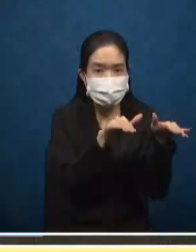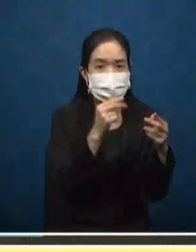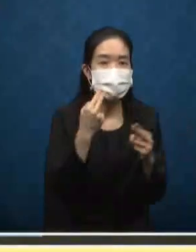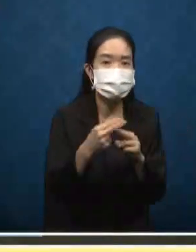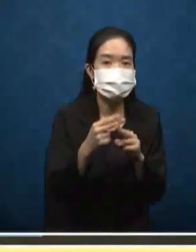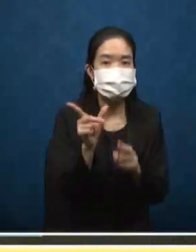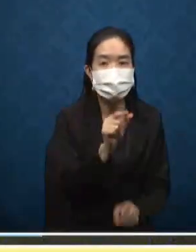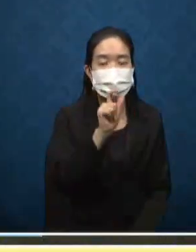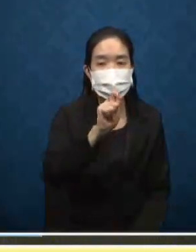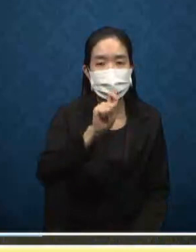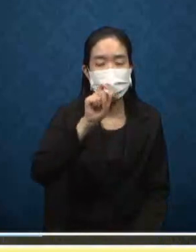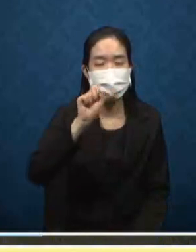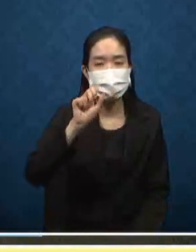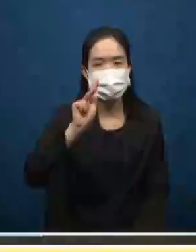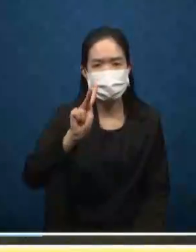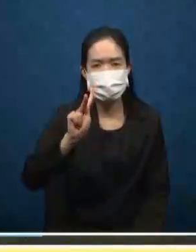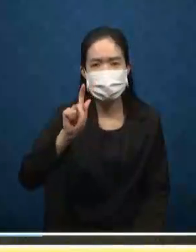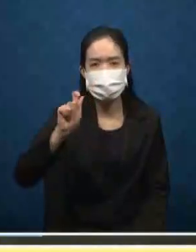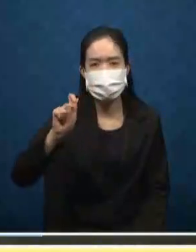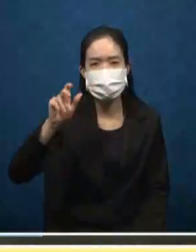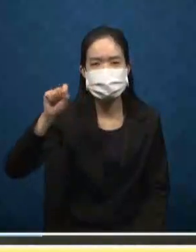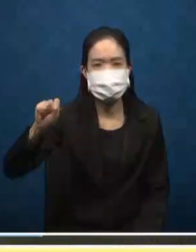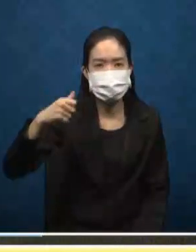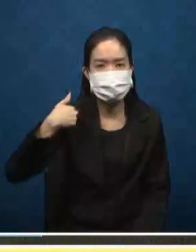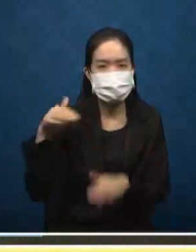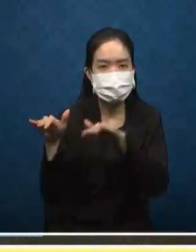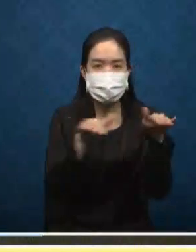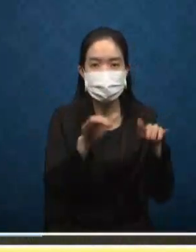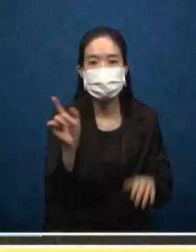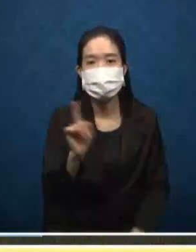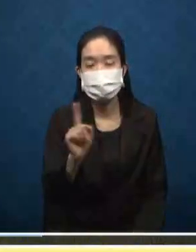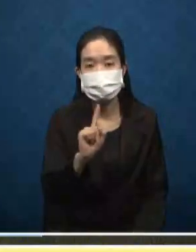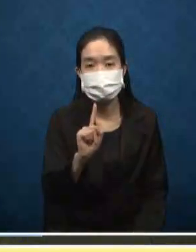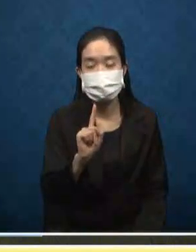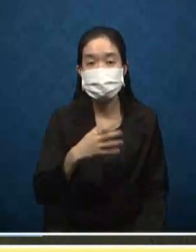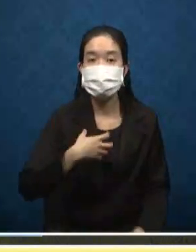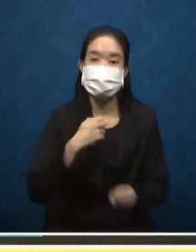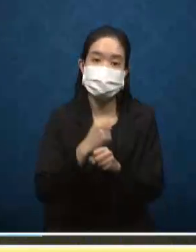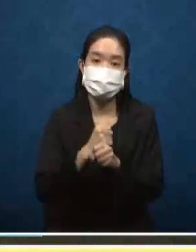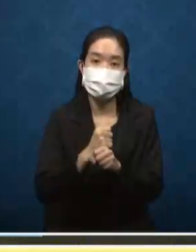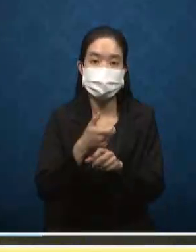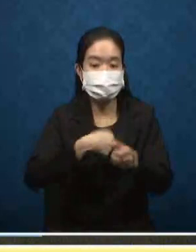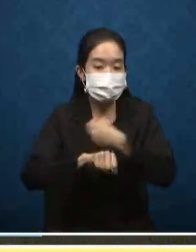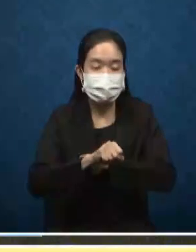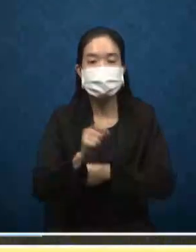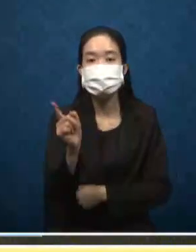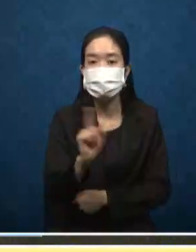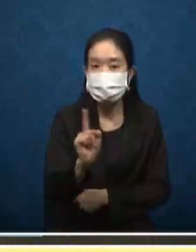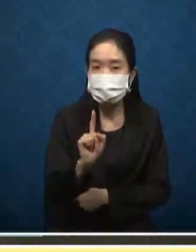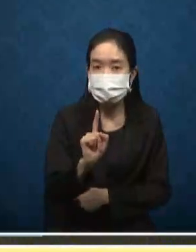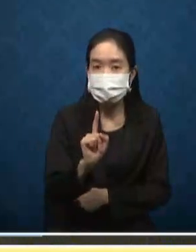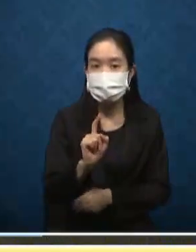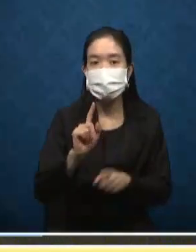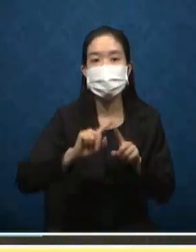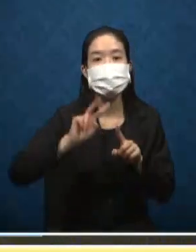คคสเขตพื้นที่การศึกษามีความพร้อมในการปฏิบัติหน้าที่อย่างไร